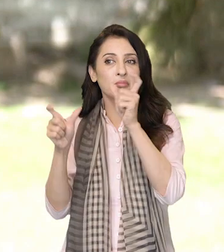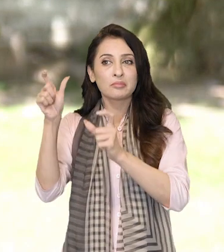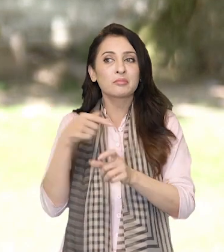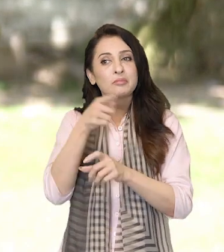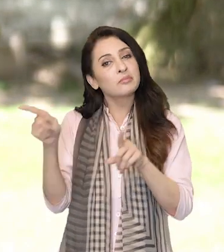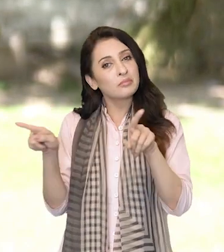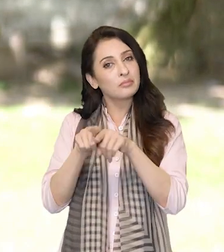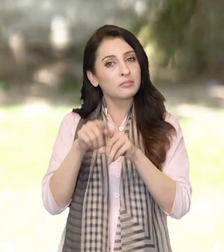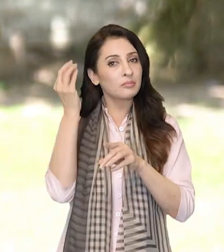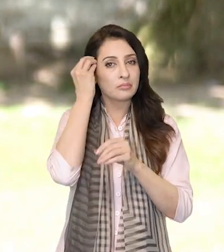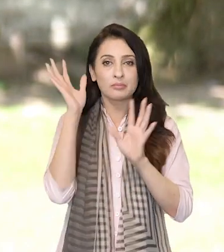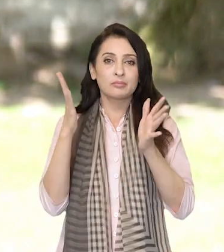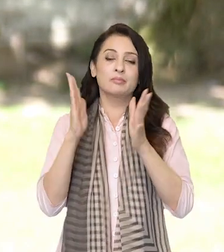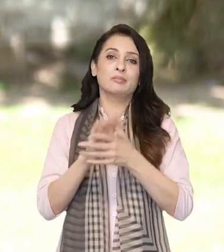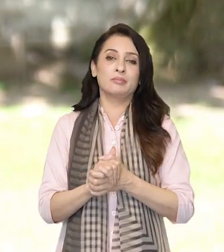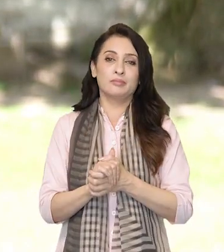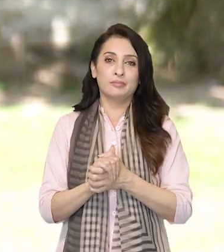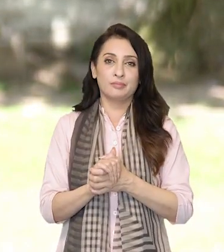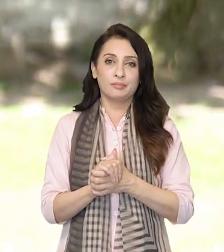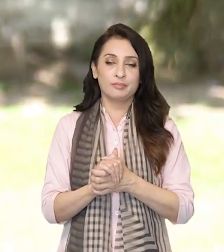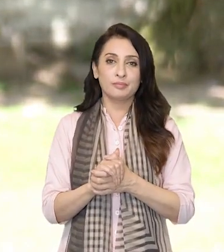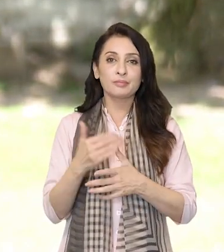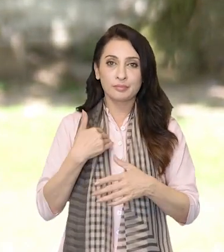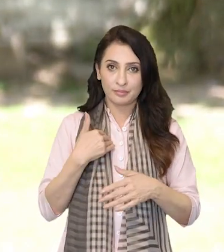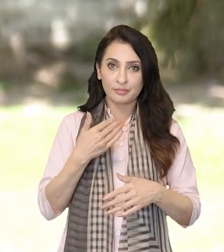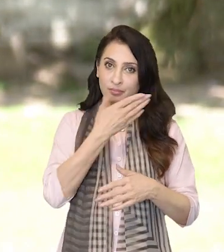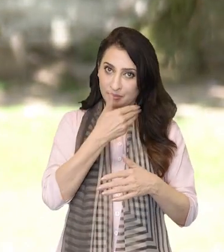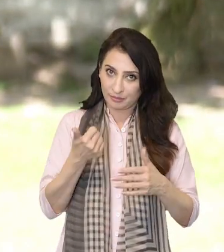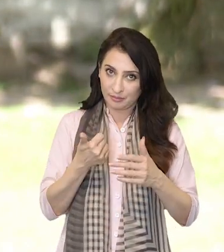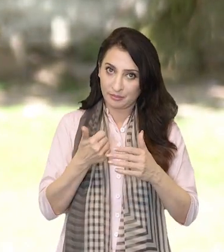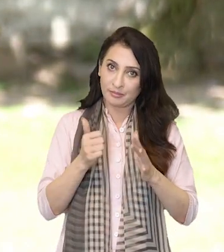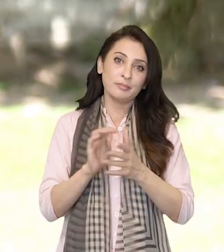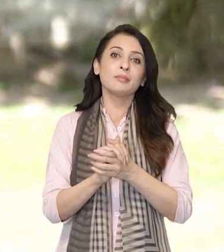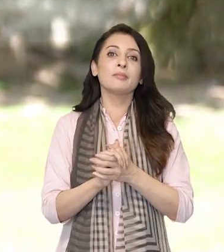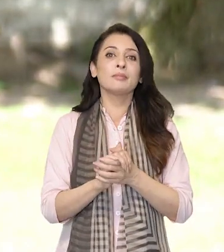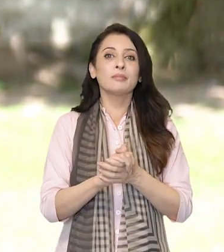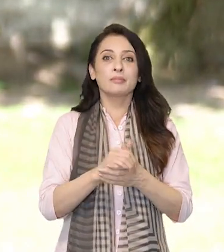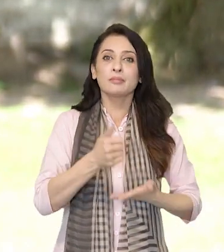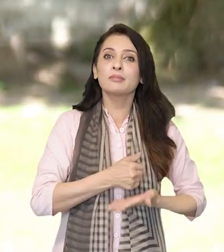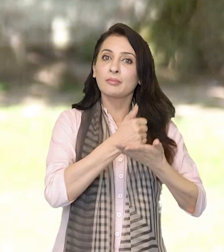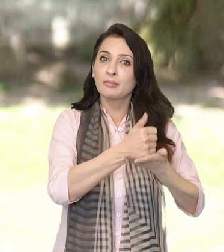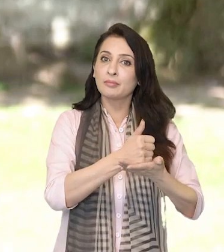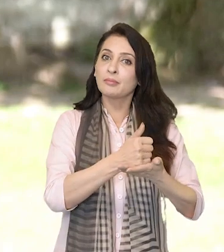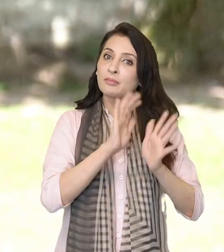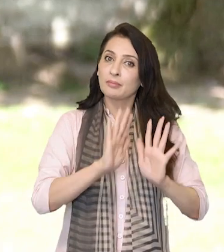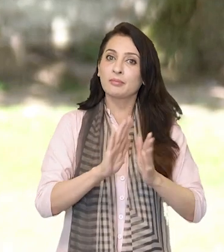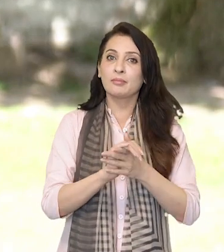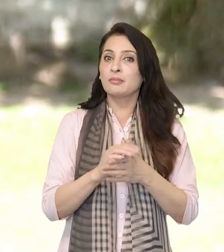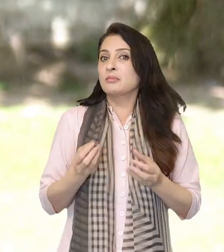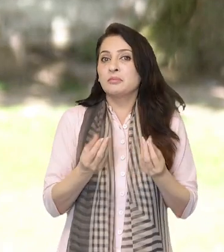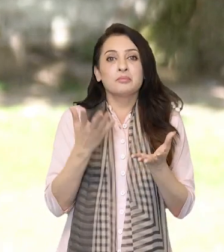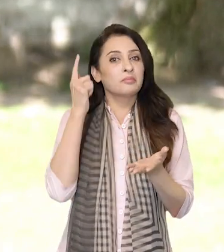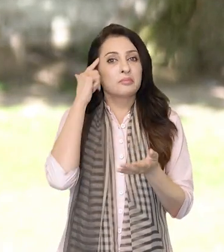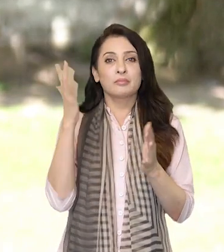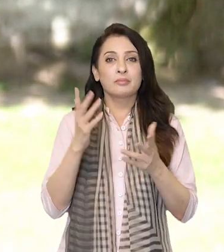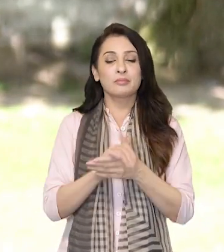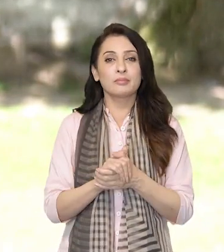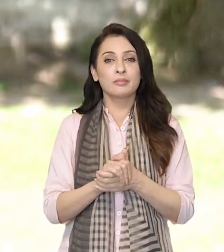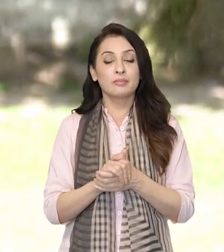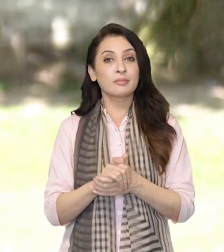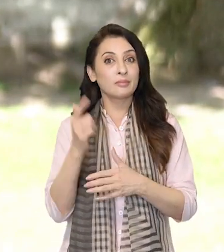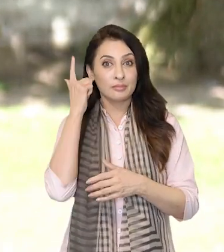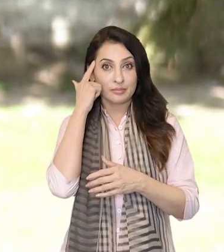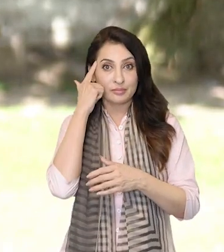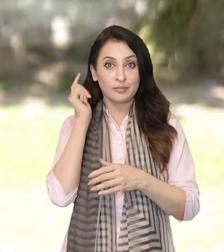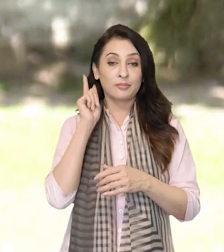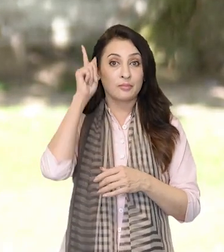जो हमारे साथ काम करते हैं, अब वॉलंटियर करते हैं। हम चाहते हैं कि कुछ करना, लेकिन हमें पता नहीं है कि शुरू कहाँ से करें। बट हमने